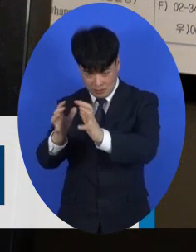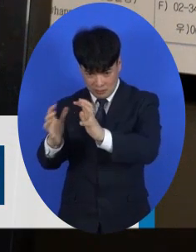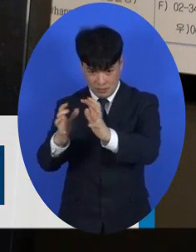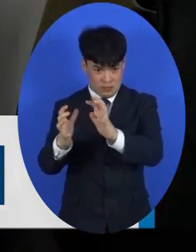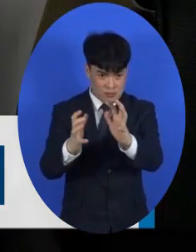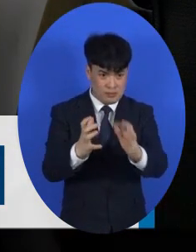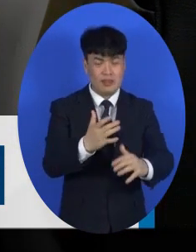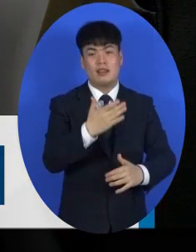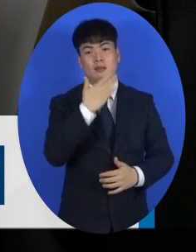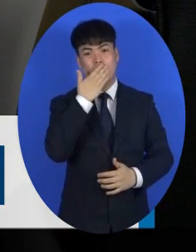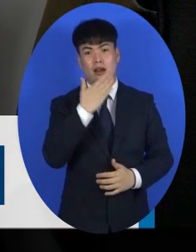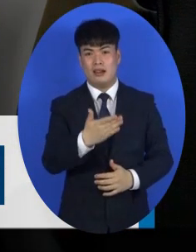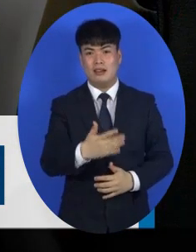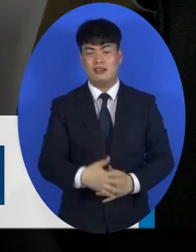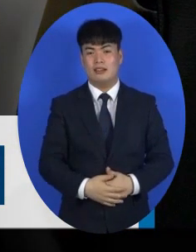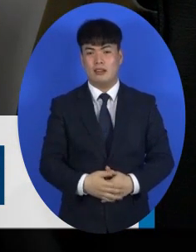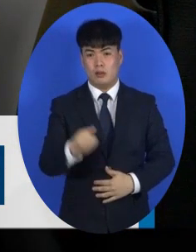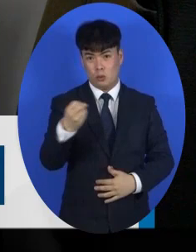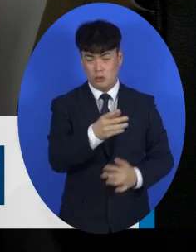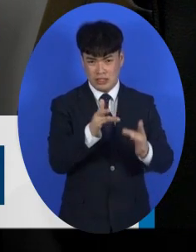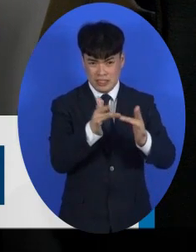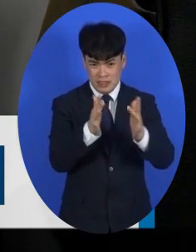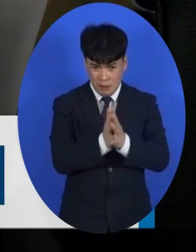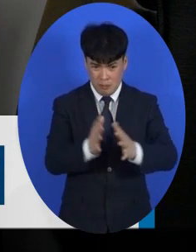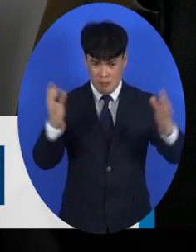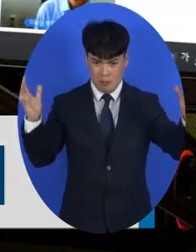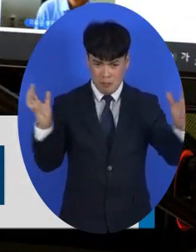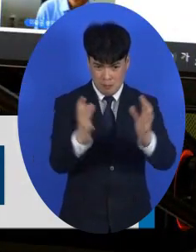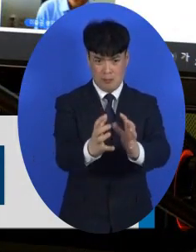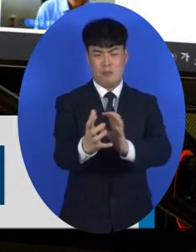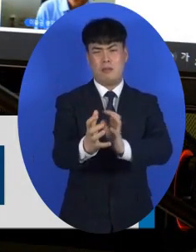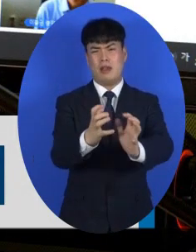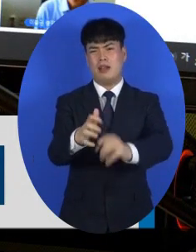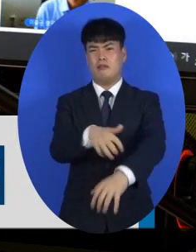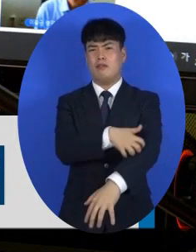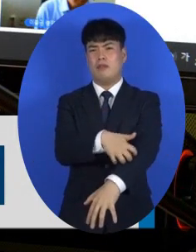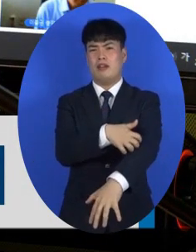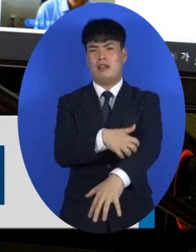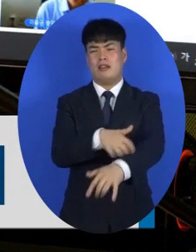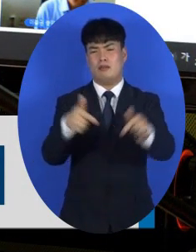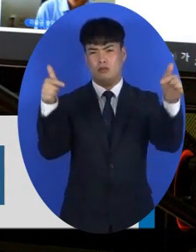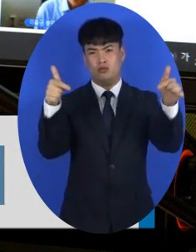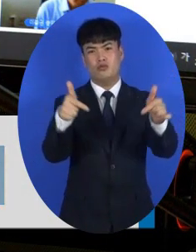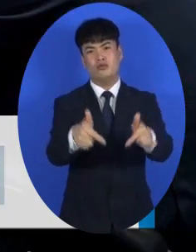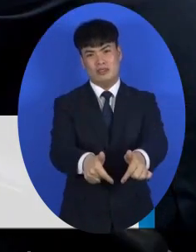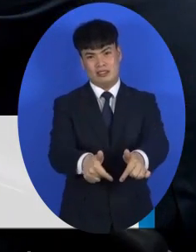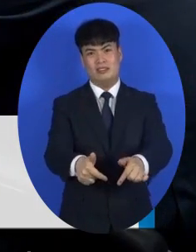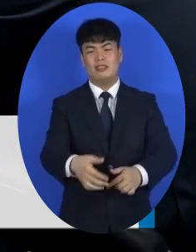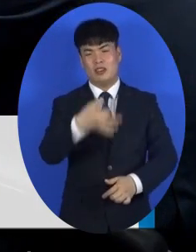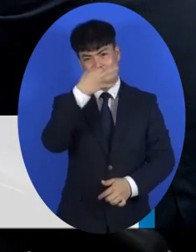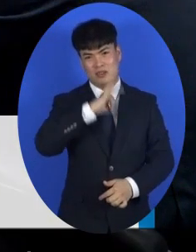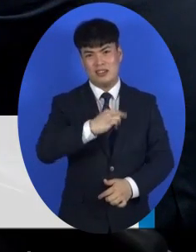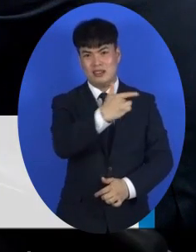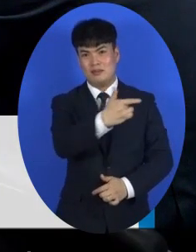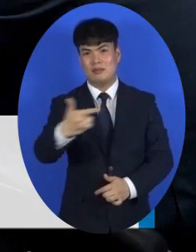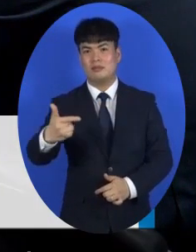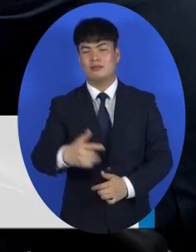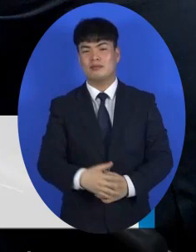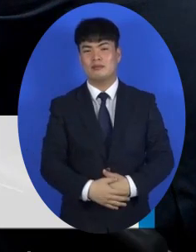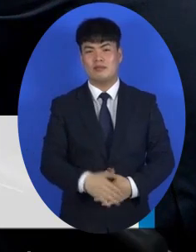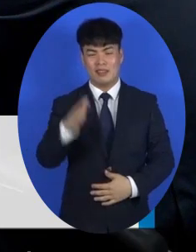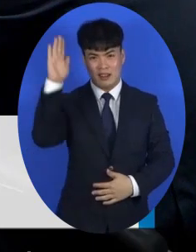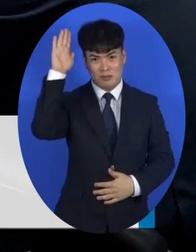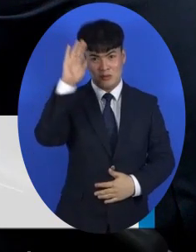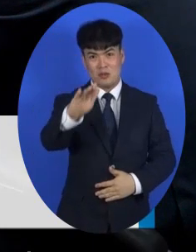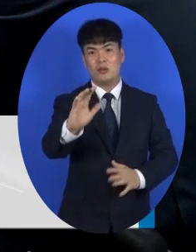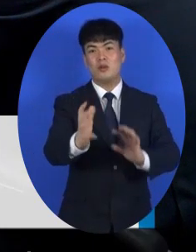사회적 거리두기를 실천하며 대면회의로 인한 번거로움을 줄이고 업무 효율을 높였습니다. 천안시는 앞으로도